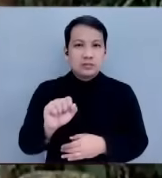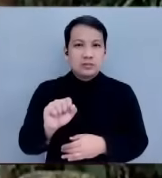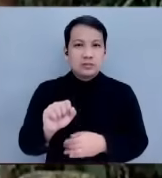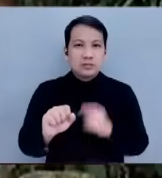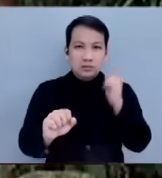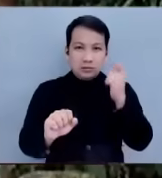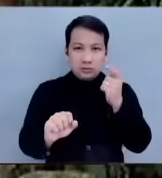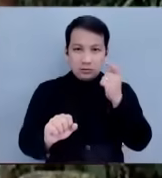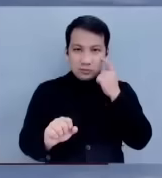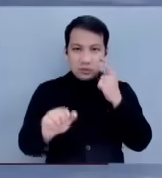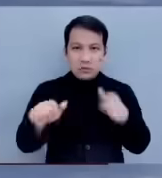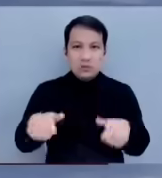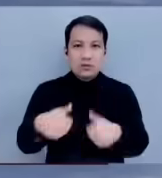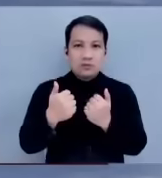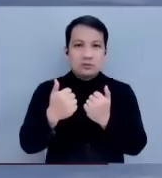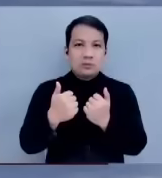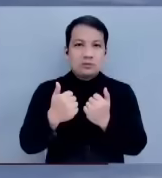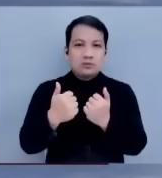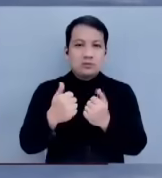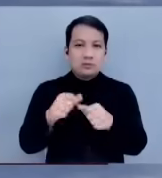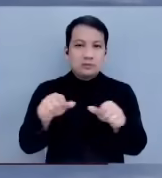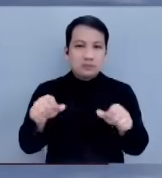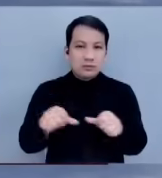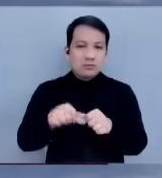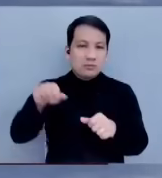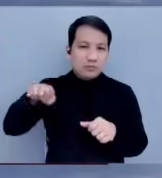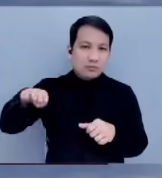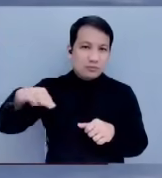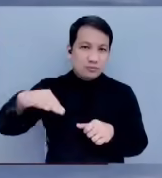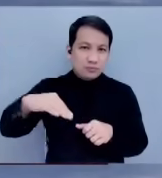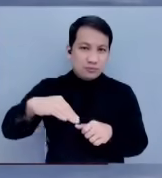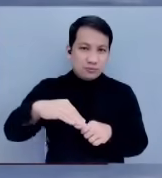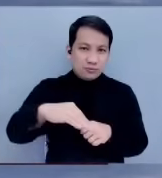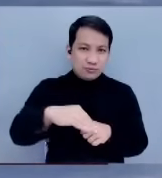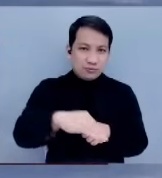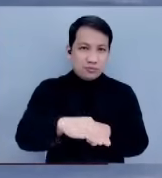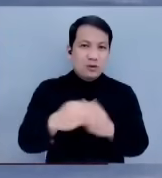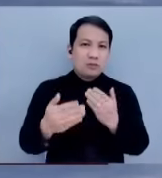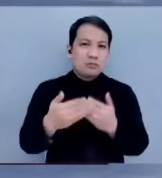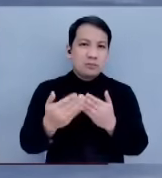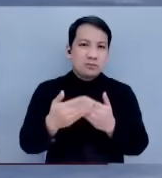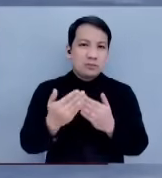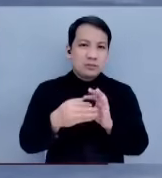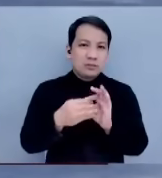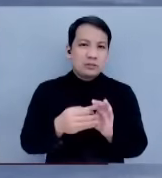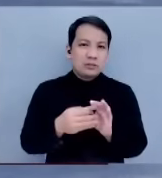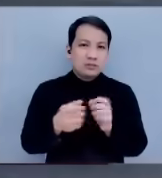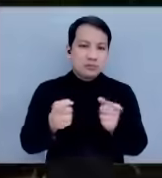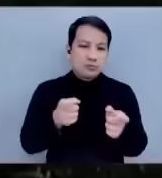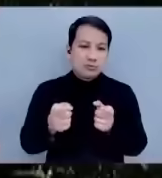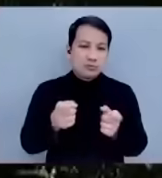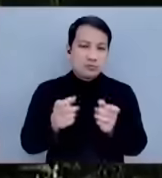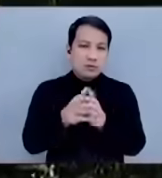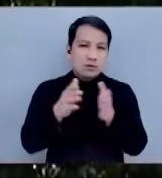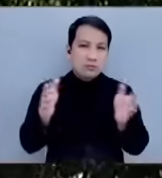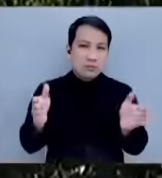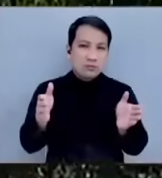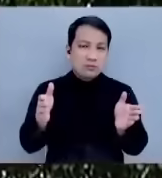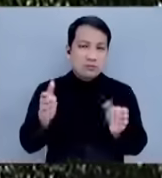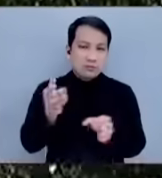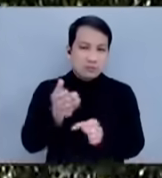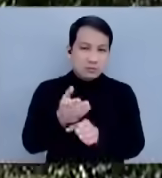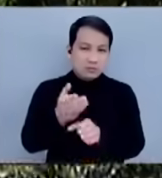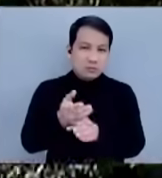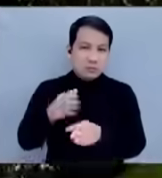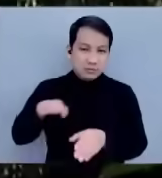accident prone ang kalsada. Bababa at paliko ito kaya madalas mawala ng kontrol ang mga malalaking sasakyan. Unang bumangga yung bus